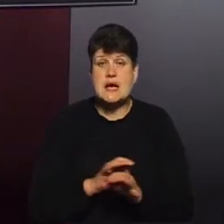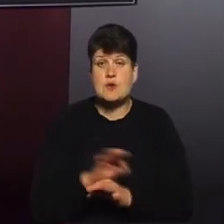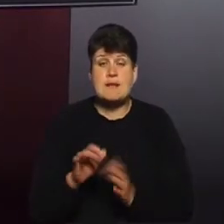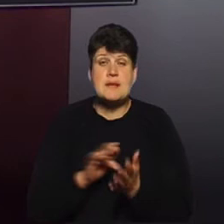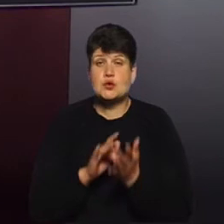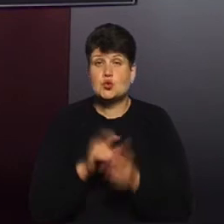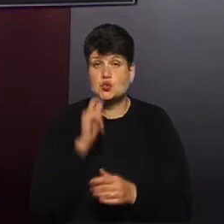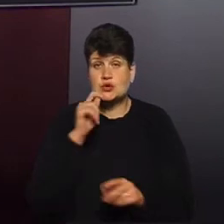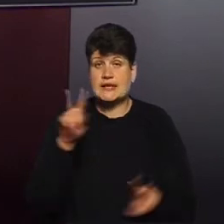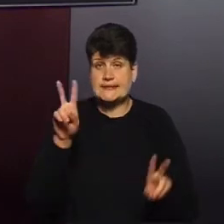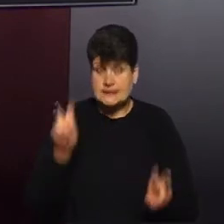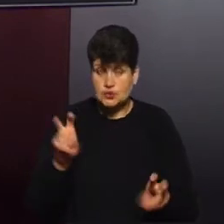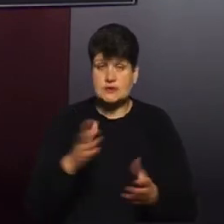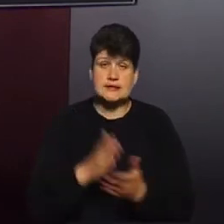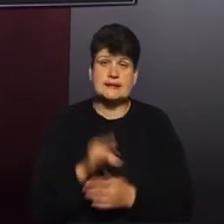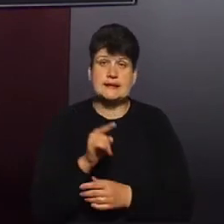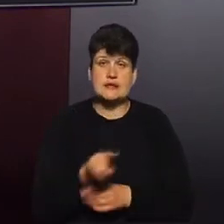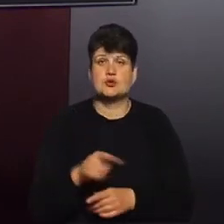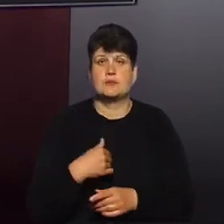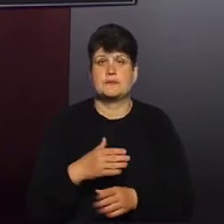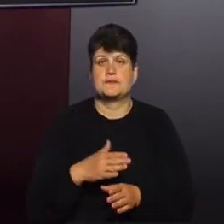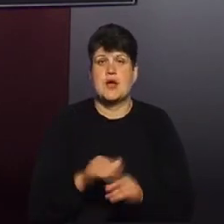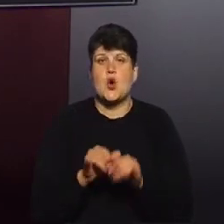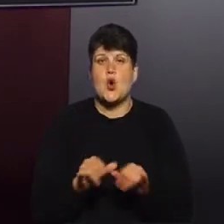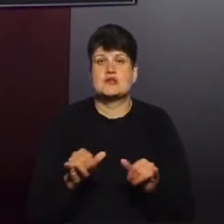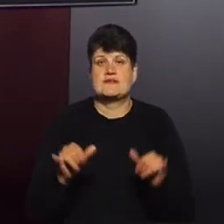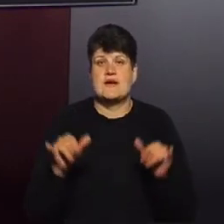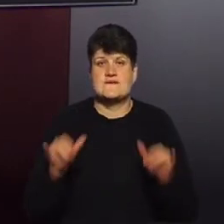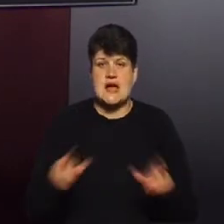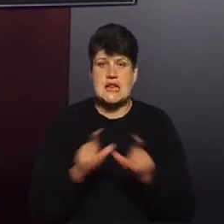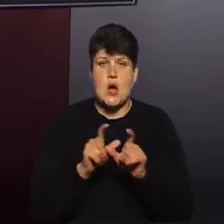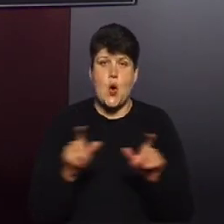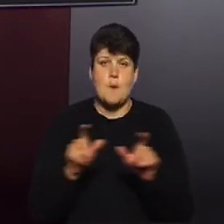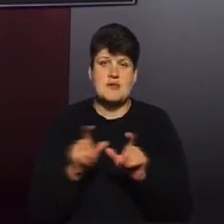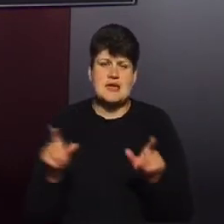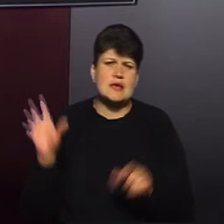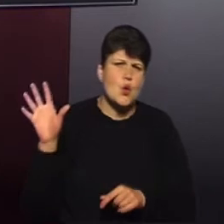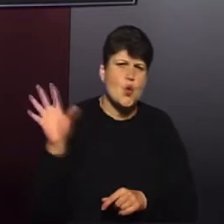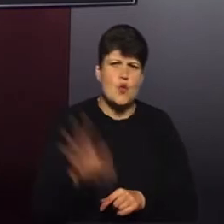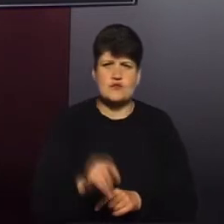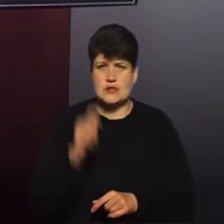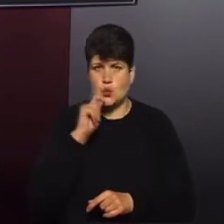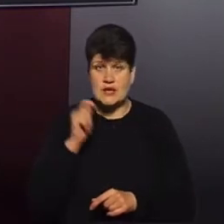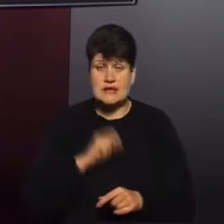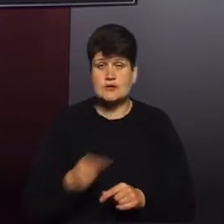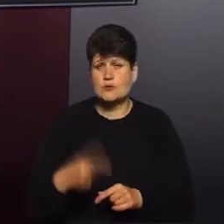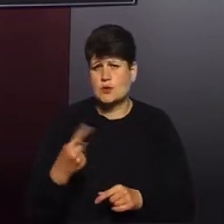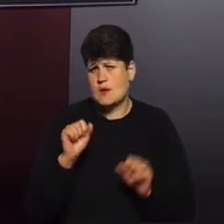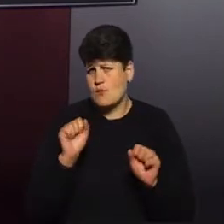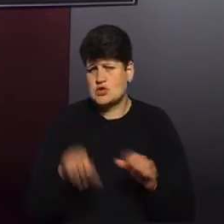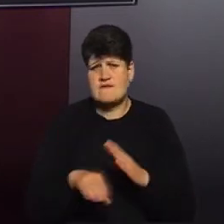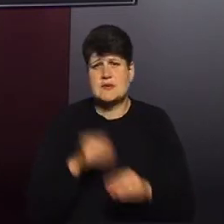на те, щоб ми локально розвивали певні об'єкти в всій Україні. Тобто в Тернопільській області можна вибрати, наприклад, якийсь